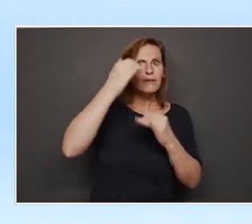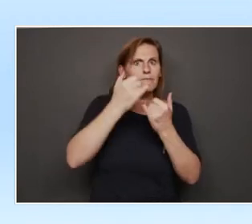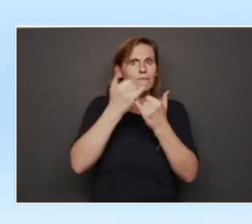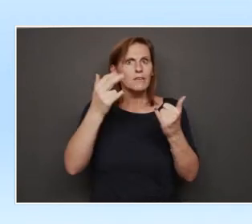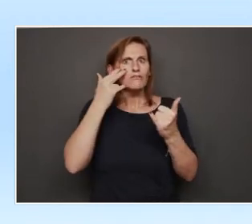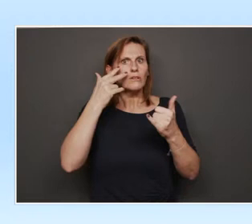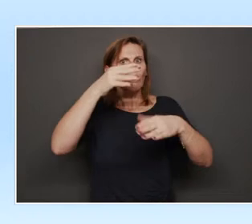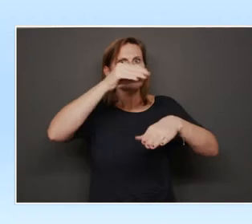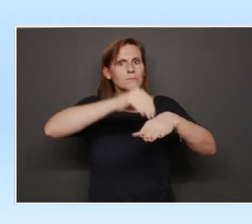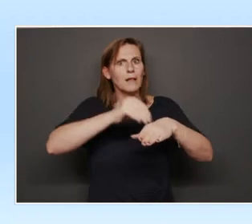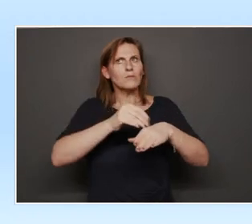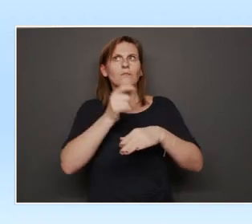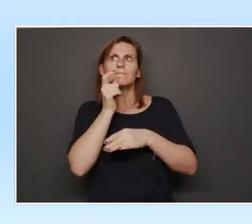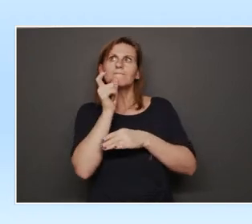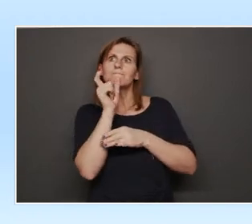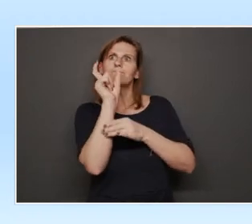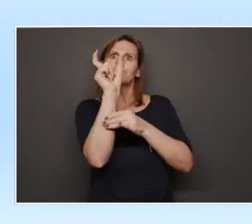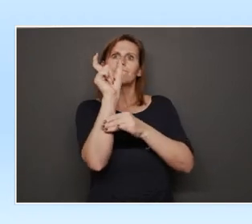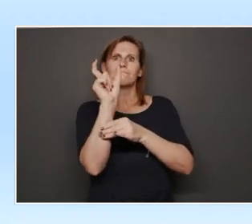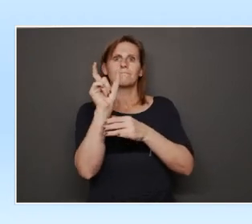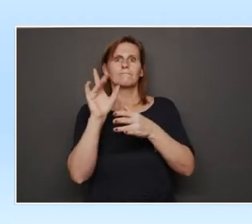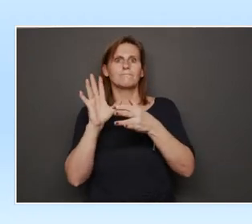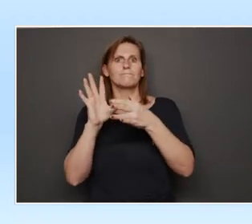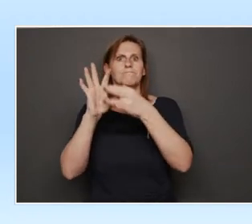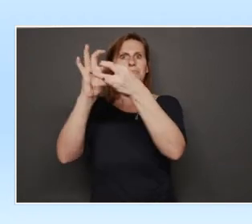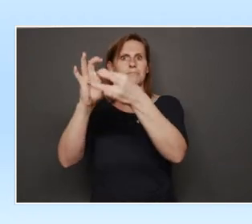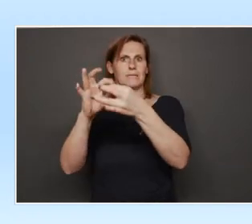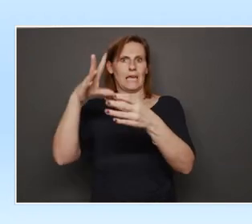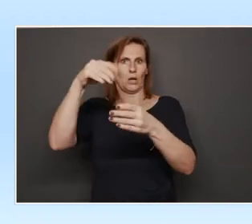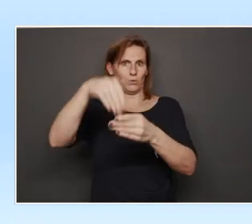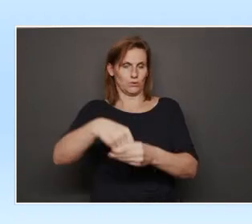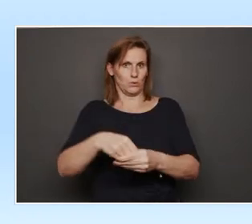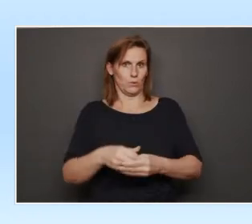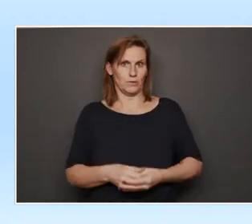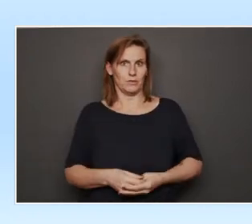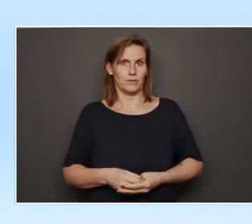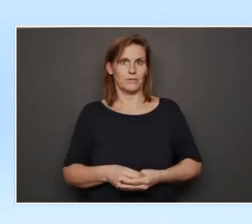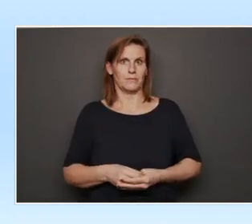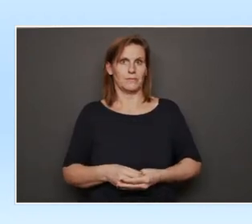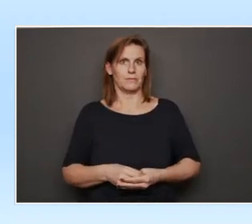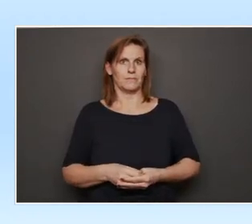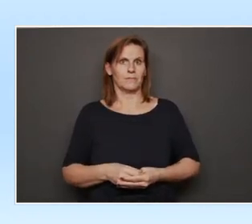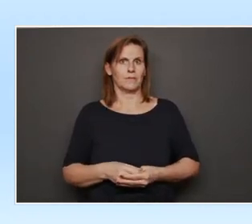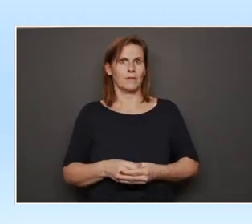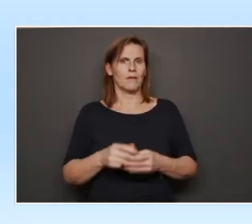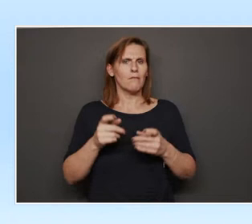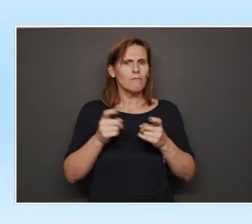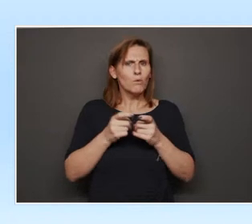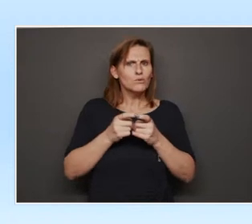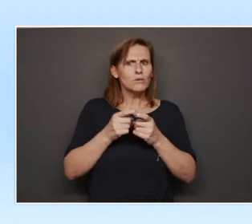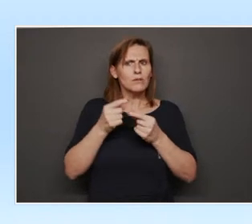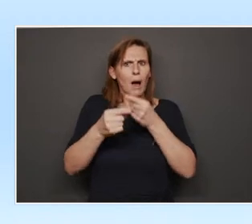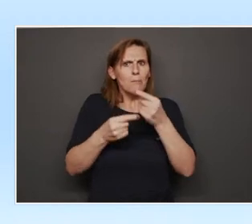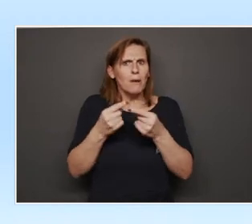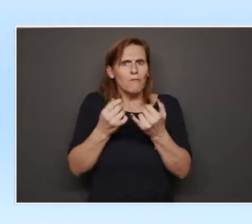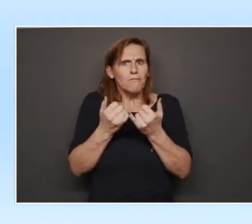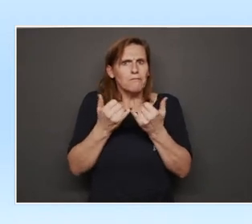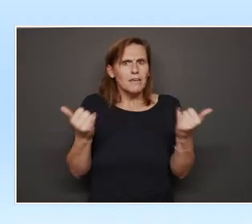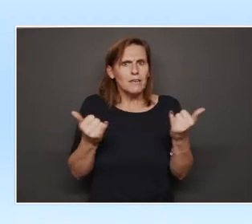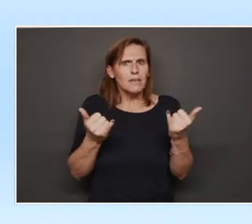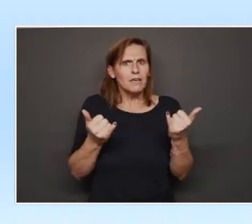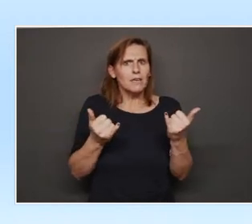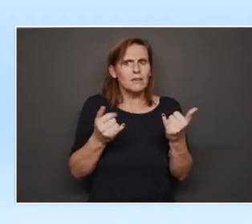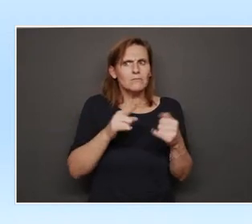mit dem Begriff Inklusion verbinden. Wie funktioniert das Ganze? Sie